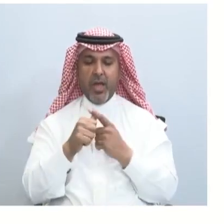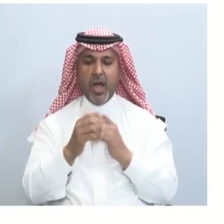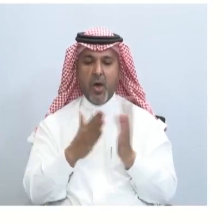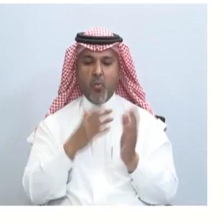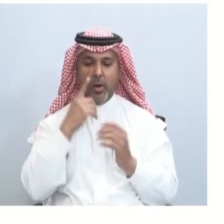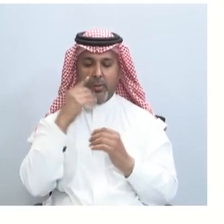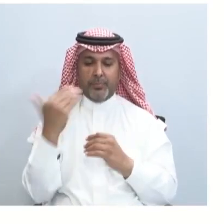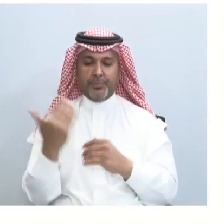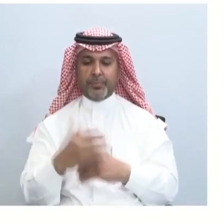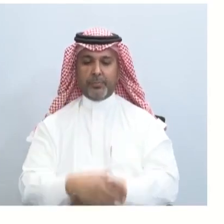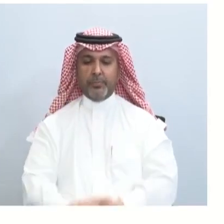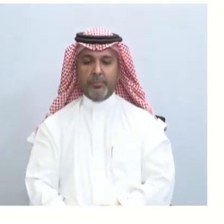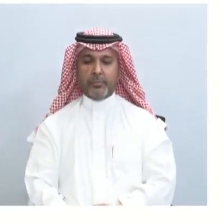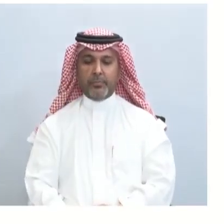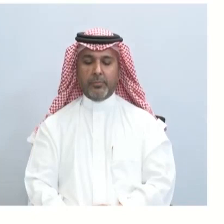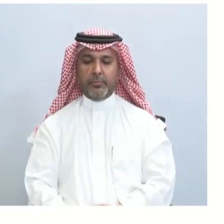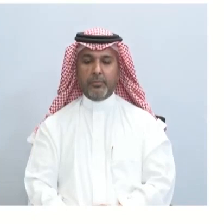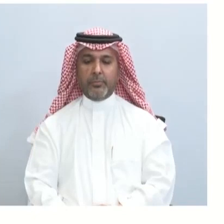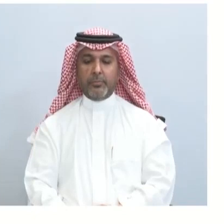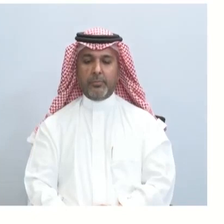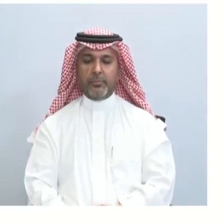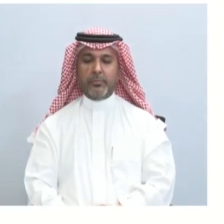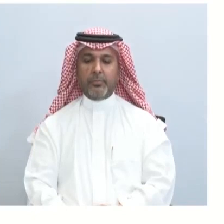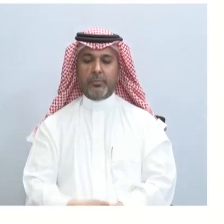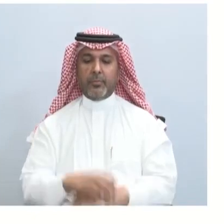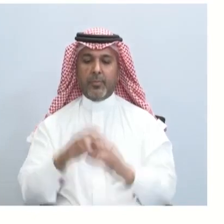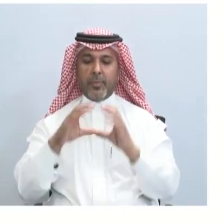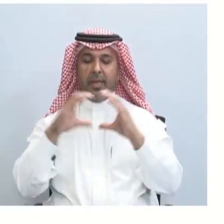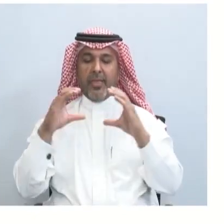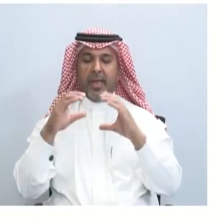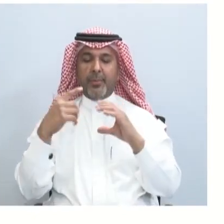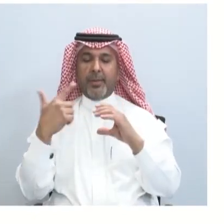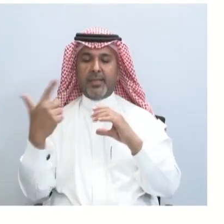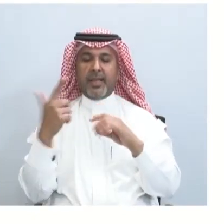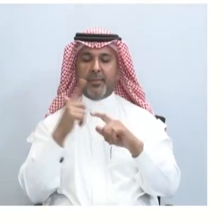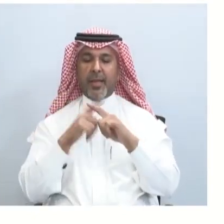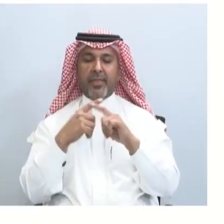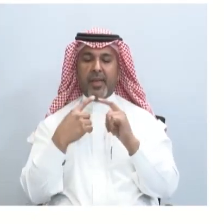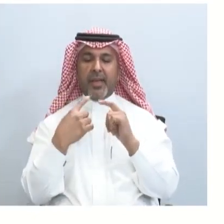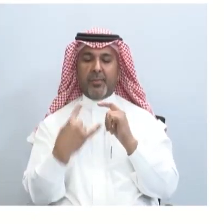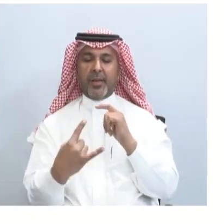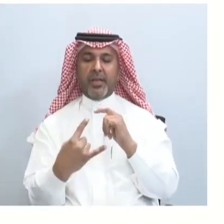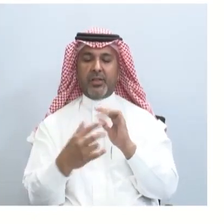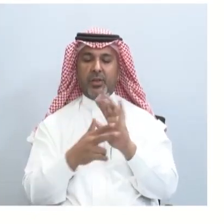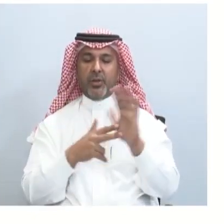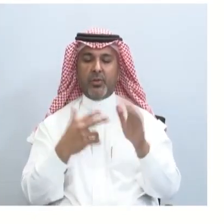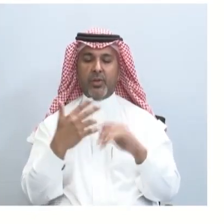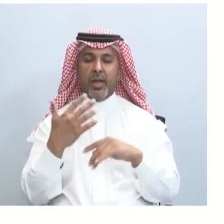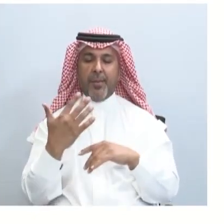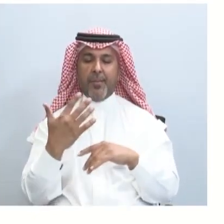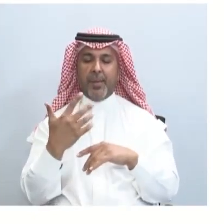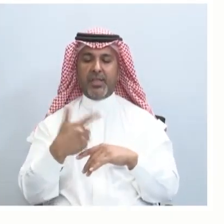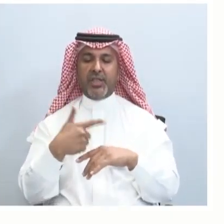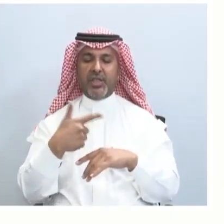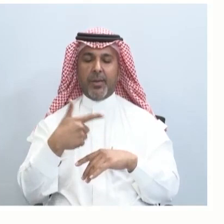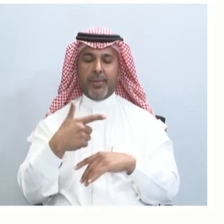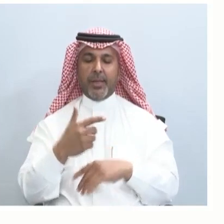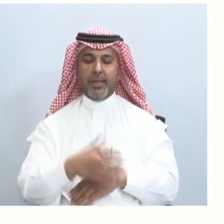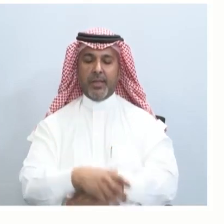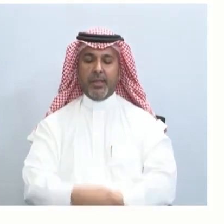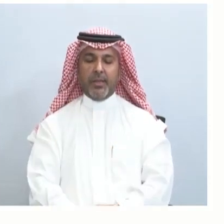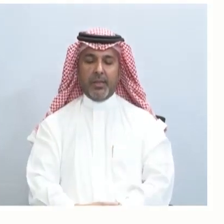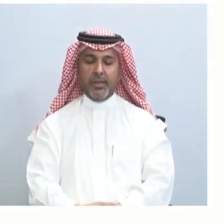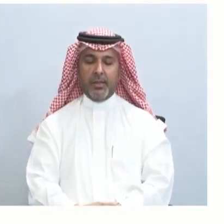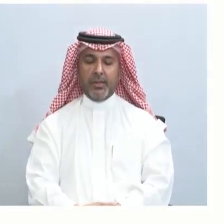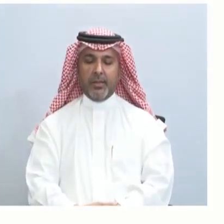مساحه المثلث يتبقى لدي ان اوجد مساحه ماذا ووجد مساحه المستطيل المستطيل كما هو ظاهر هنا في الشكل